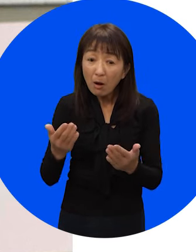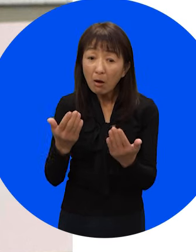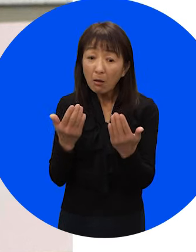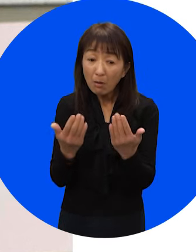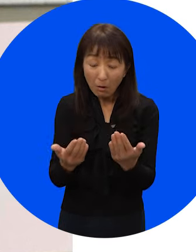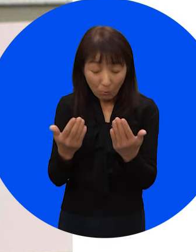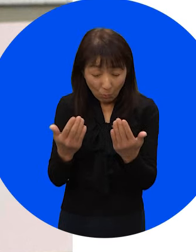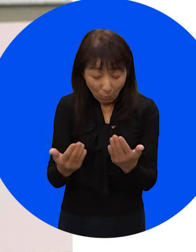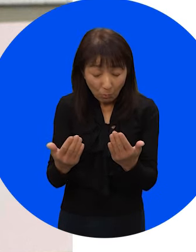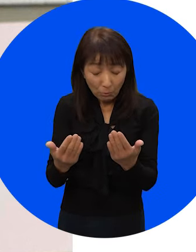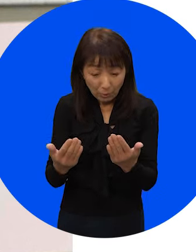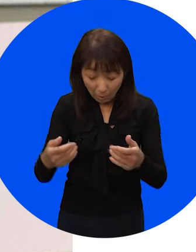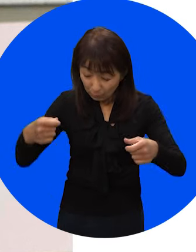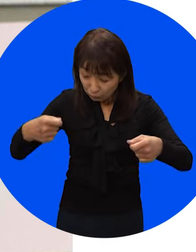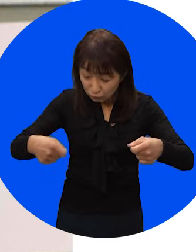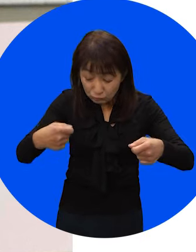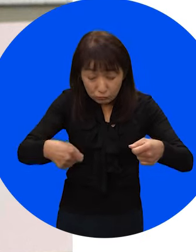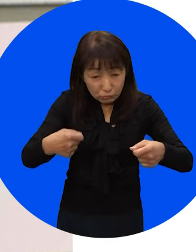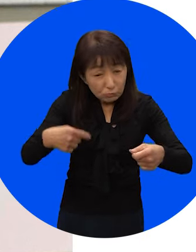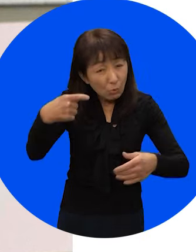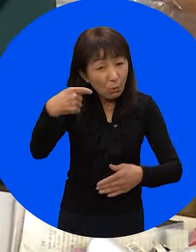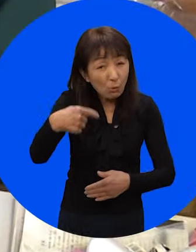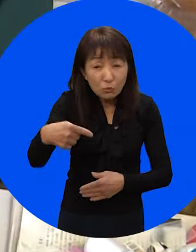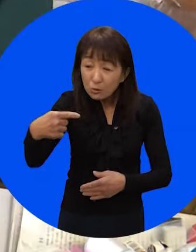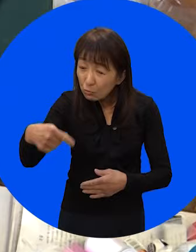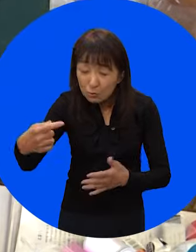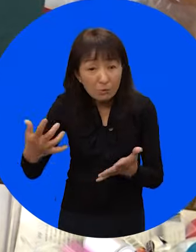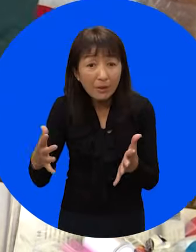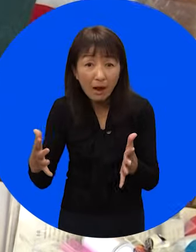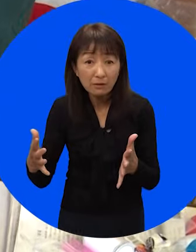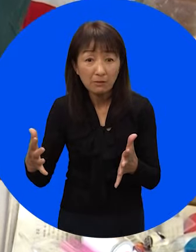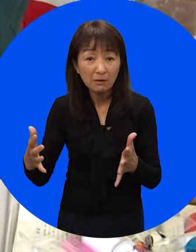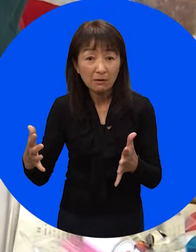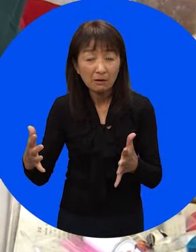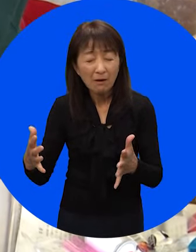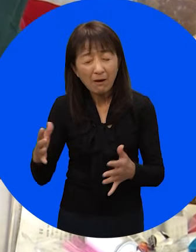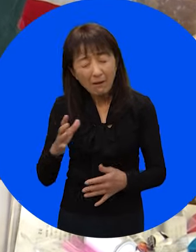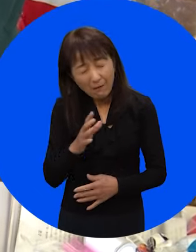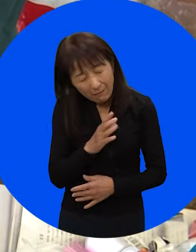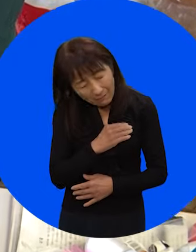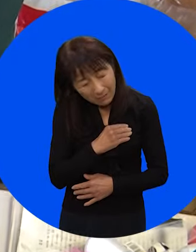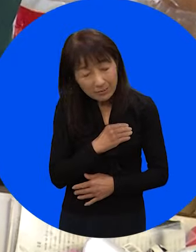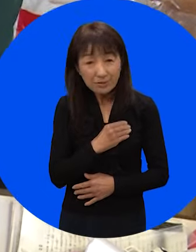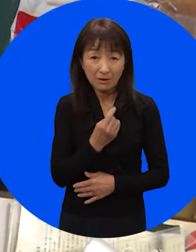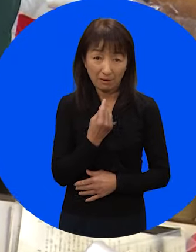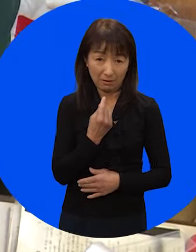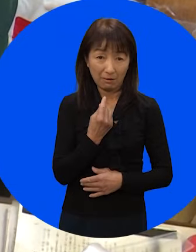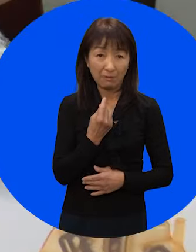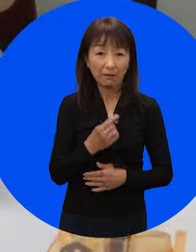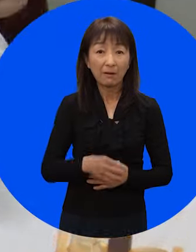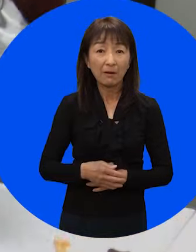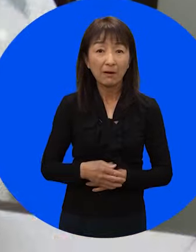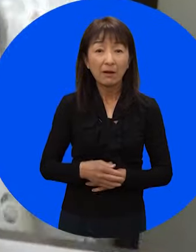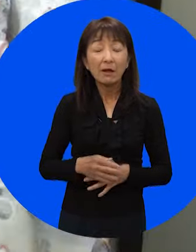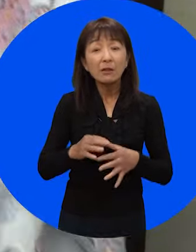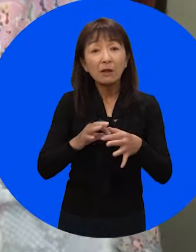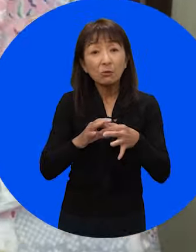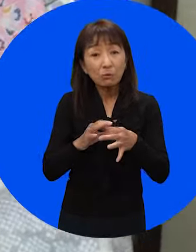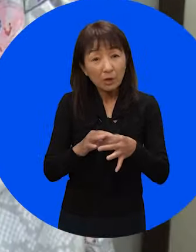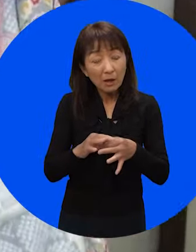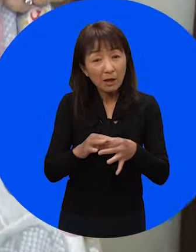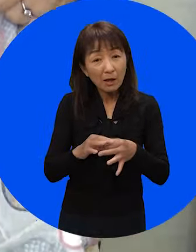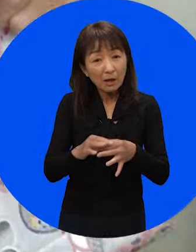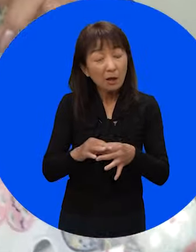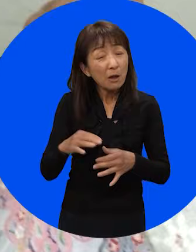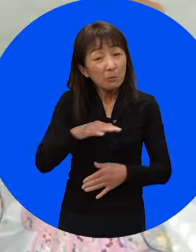抜けてしまった、浴衣を縫うということが抜けてしまったことがすごく寂しい限りなんですね。だから普通の人が浴